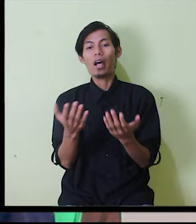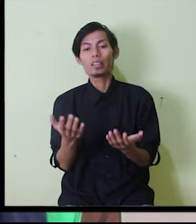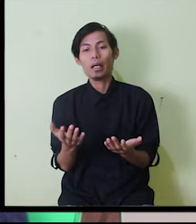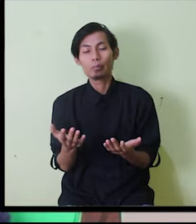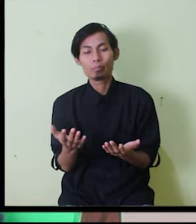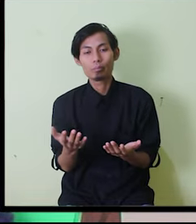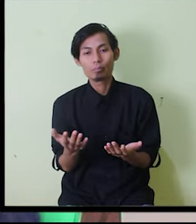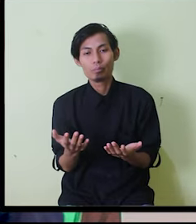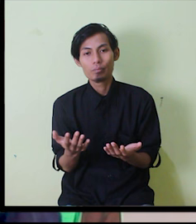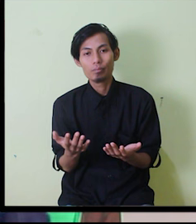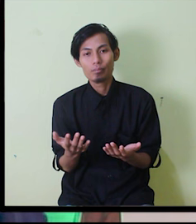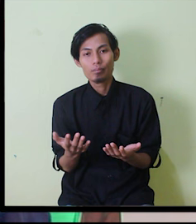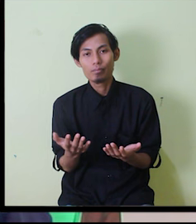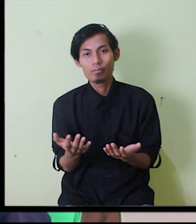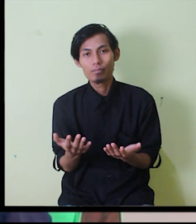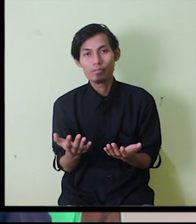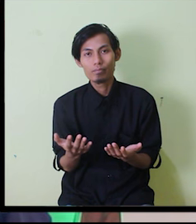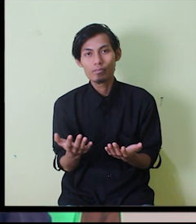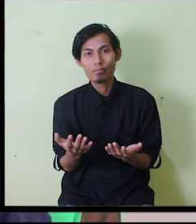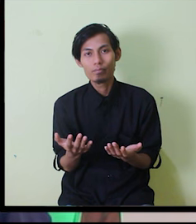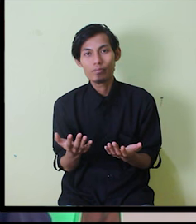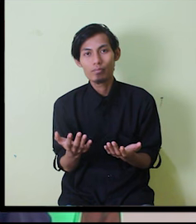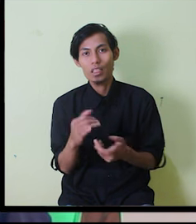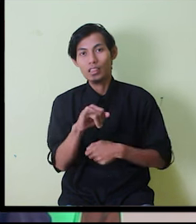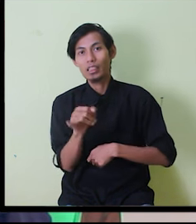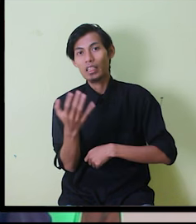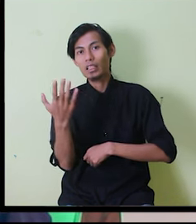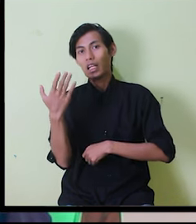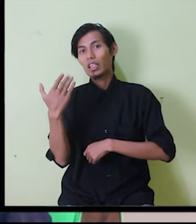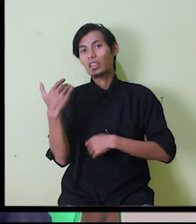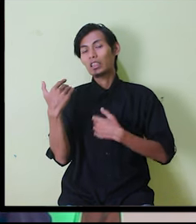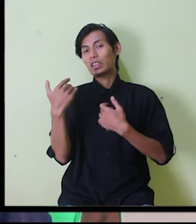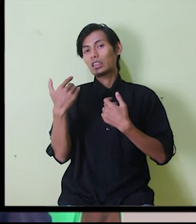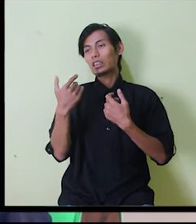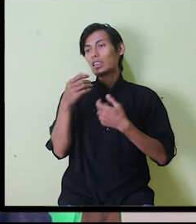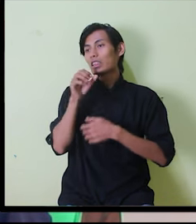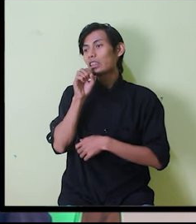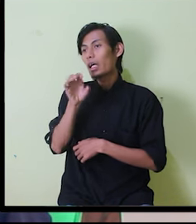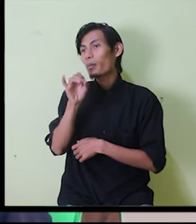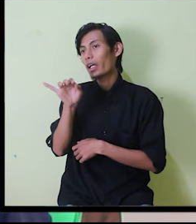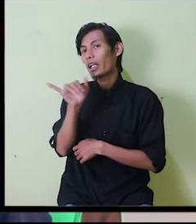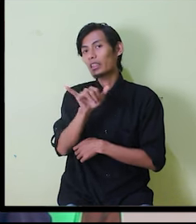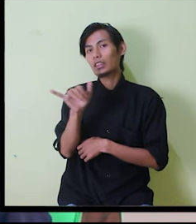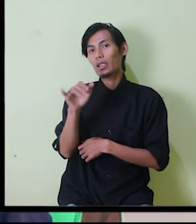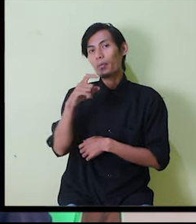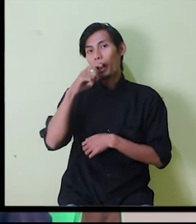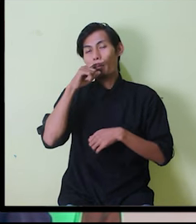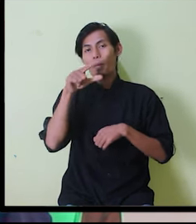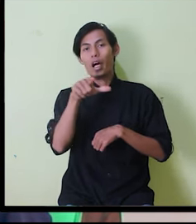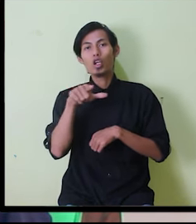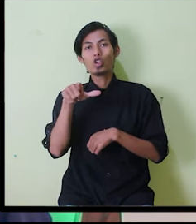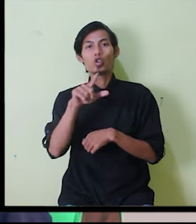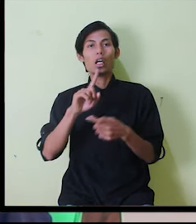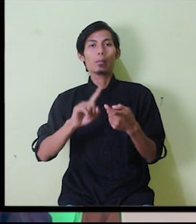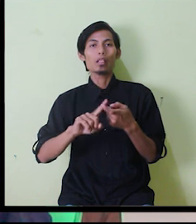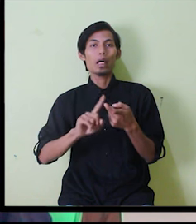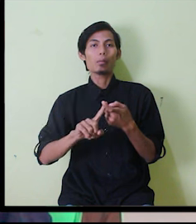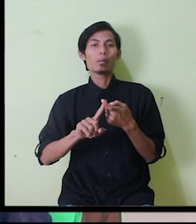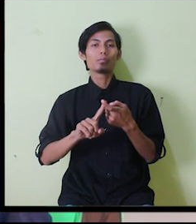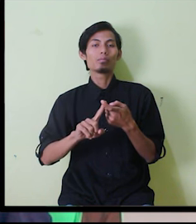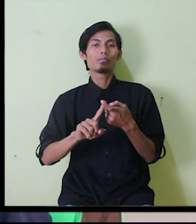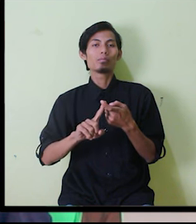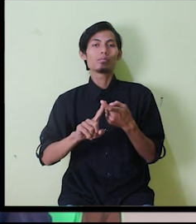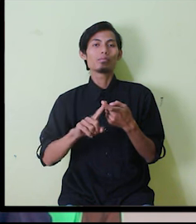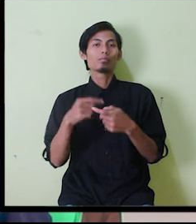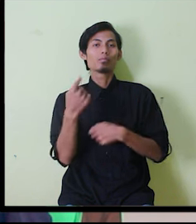Iya jadi ee tadi disampaikan sama Pak Lurah itu pertama awalnya Gitu Ee